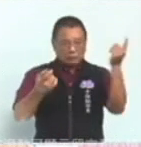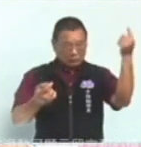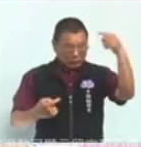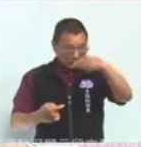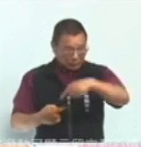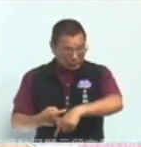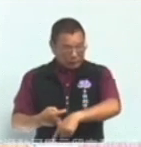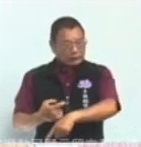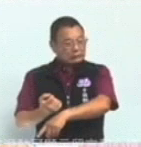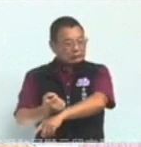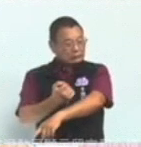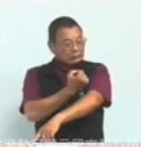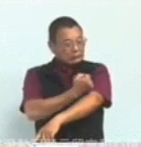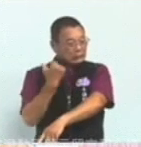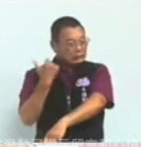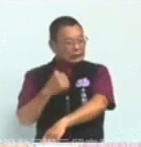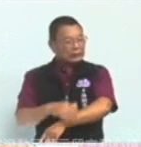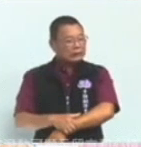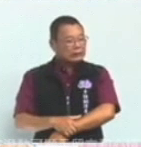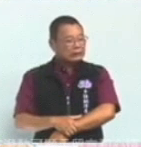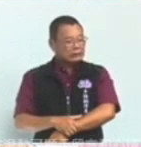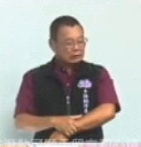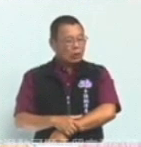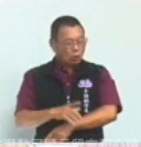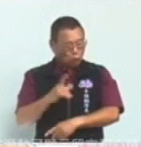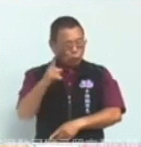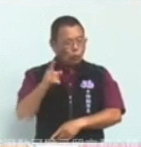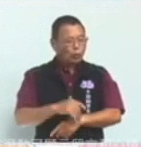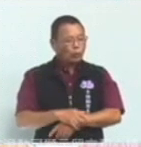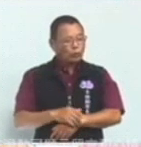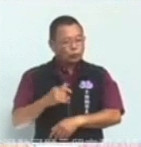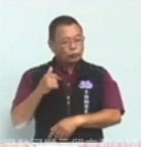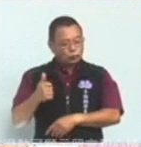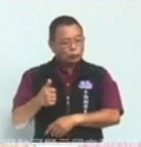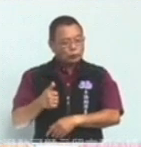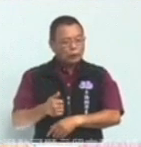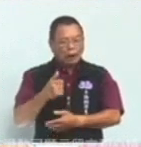我们园林的这一个消费者，那他后来确诊了。